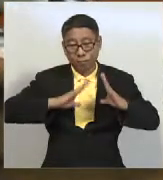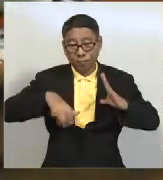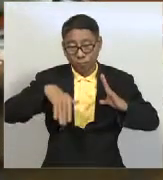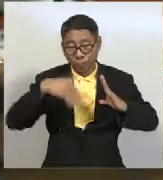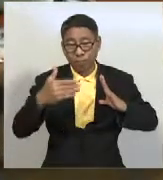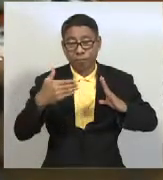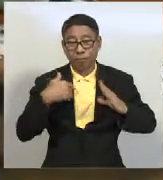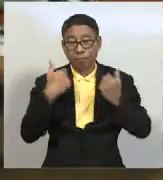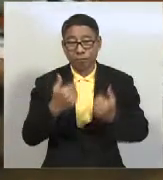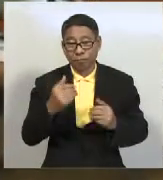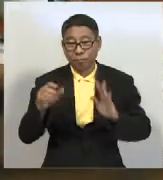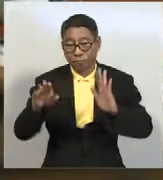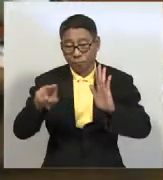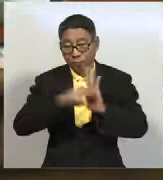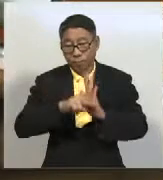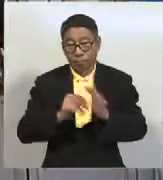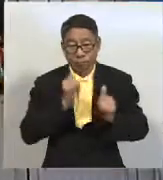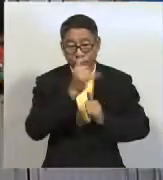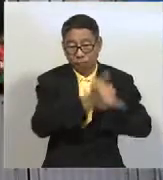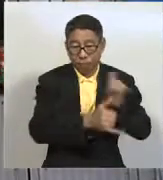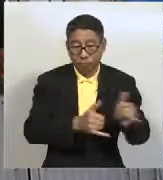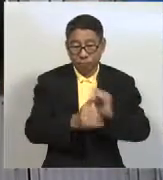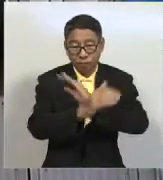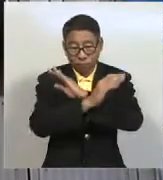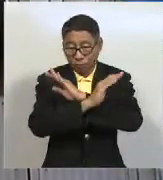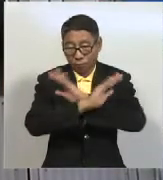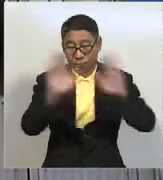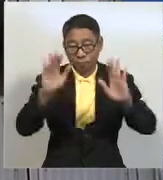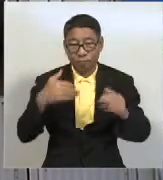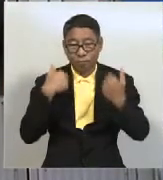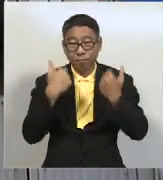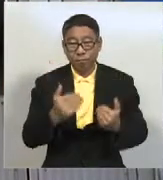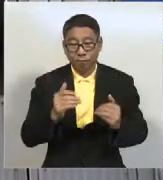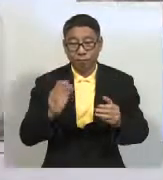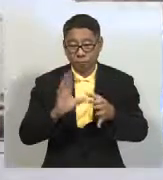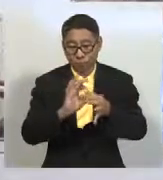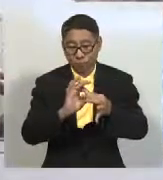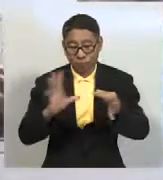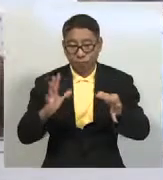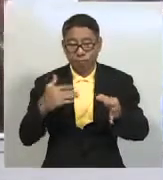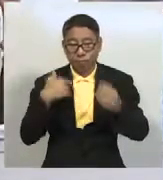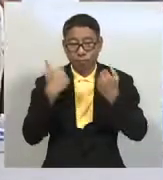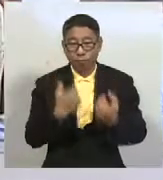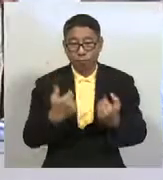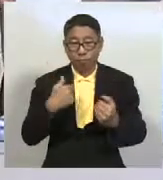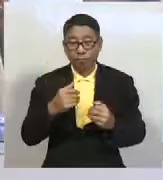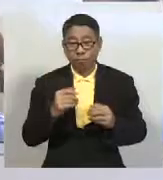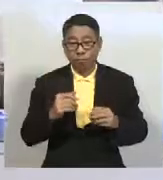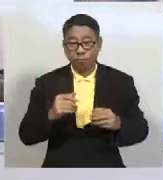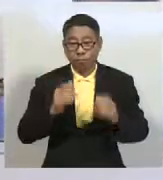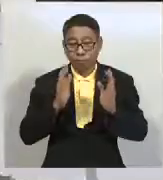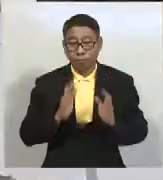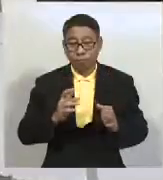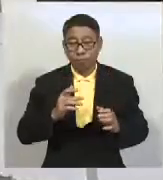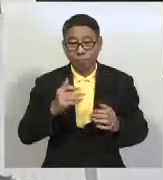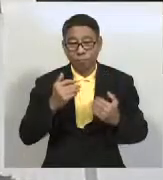จึงมีการสั่งห้ามเยี่ยมผู้ป่วยจึงมีการสั่งห้ามเยี่ยมสำหรับผู้ที่ไม่เกี่ยวข้องเพื่อไม่ให้เป็นการรบกวนผู้ป่วย